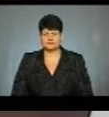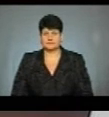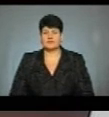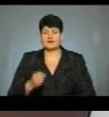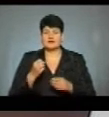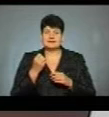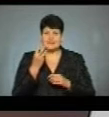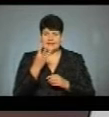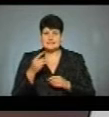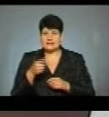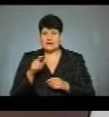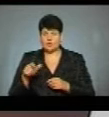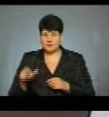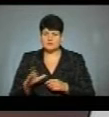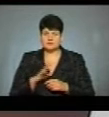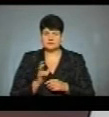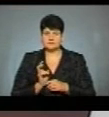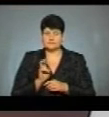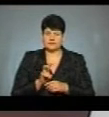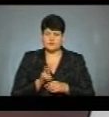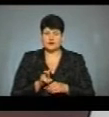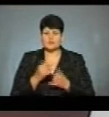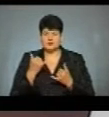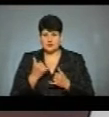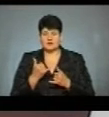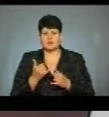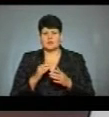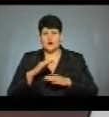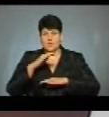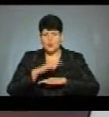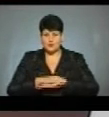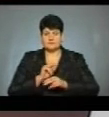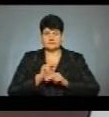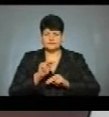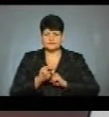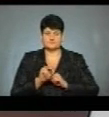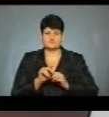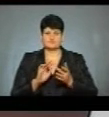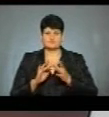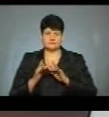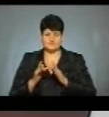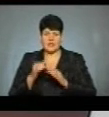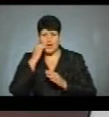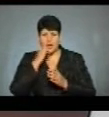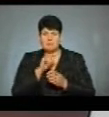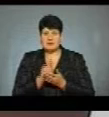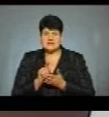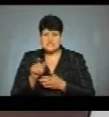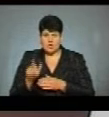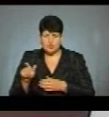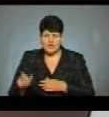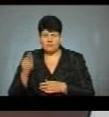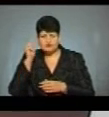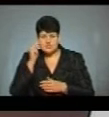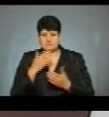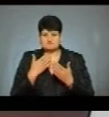13 тернополянок відвідали сьогодні уроки з гаджетознавства, який організували місцеві просвітяни. Пенсіонерок навчали спілкуватися у